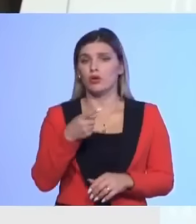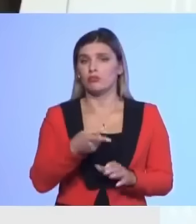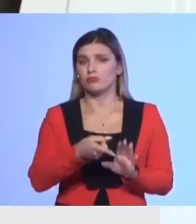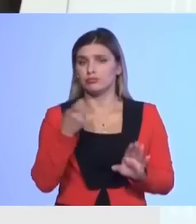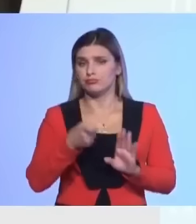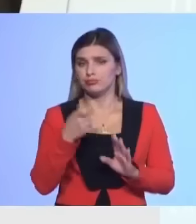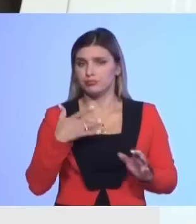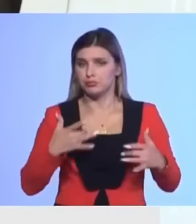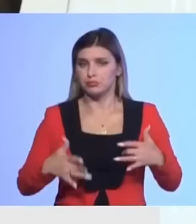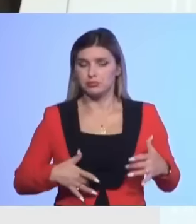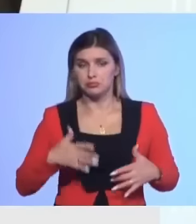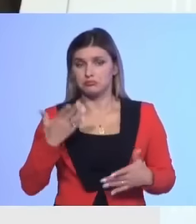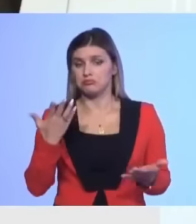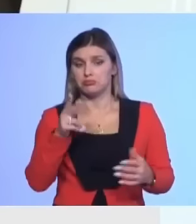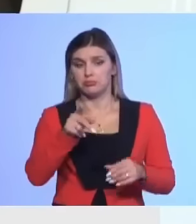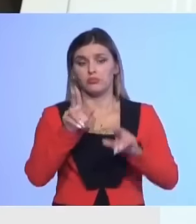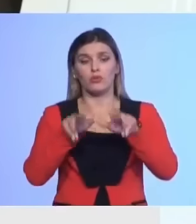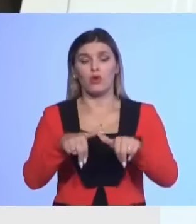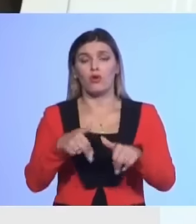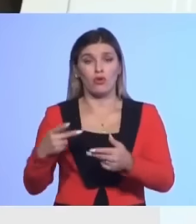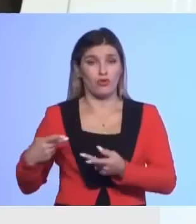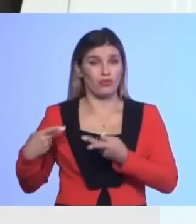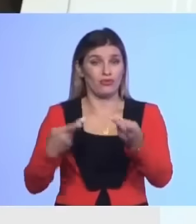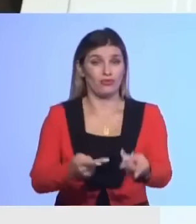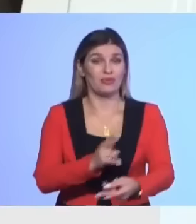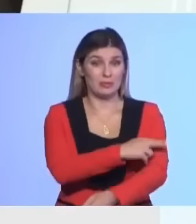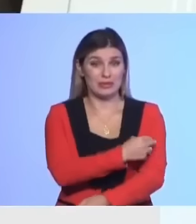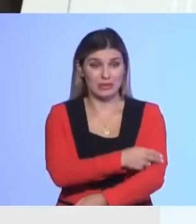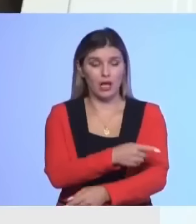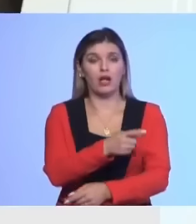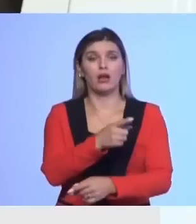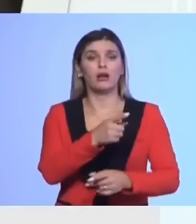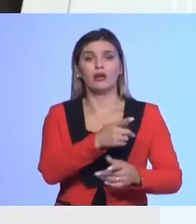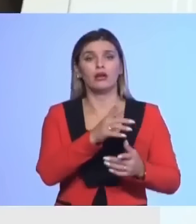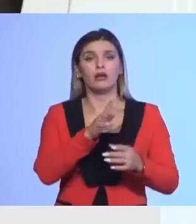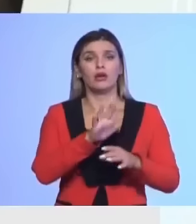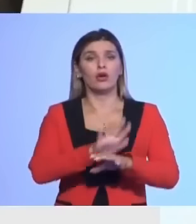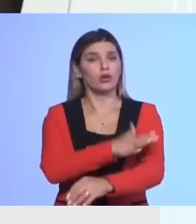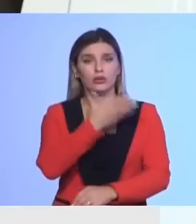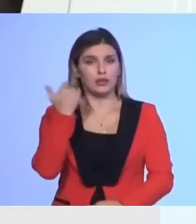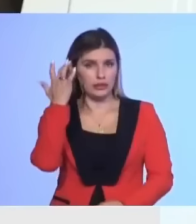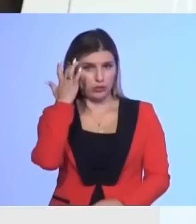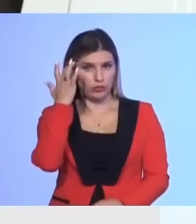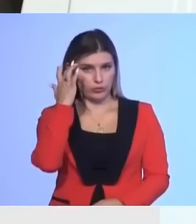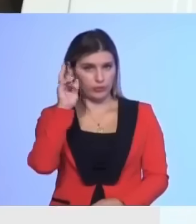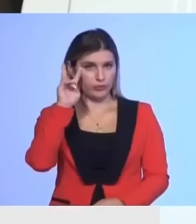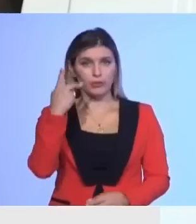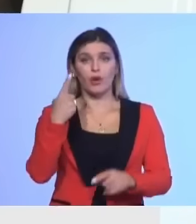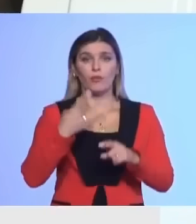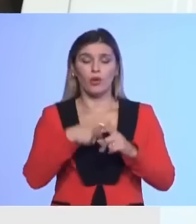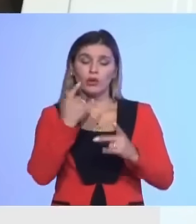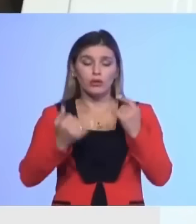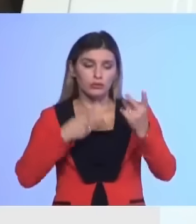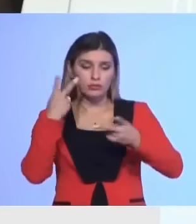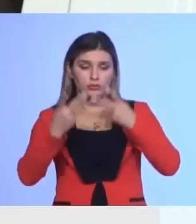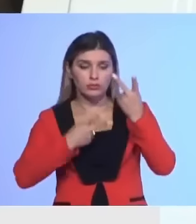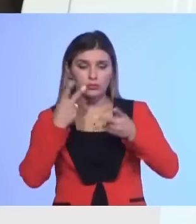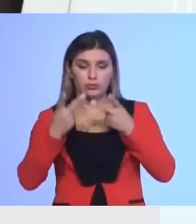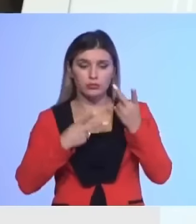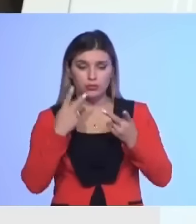zjarri. Në momentin që është pranu, ka qenë në gjendje shoku. Në ndërkohë krye ekzaminimet edhe disa